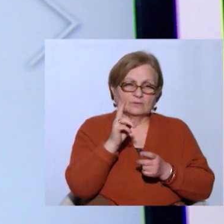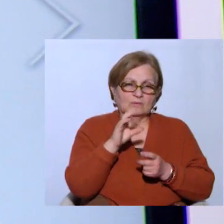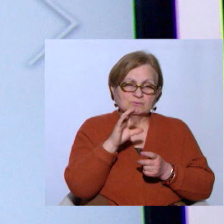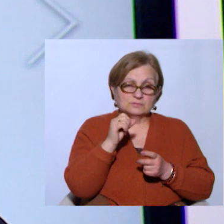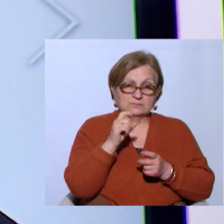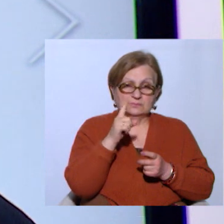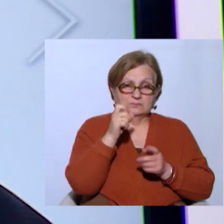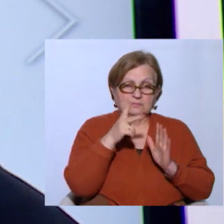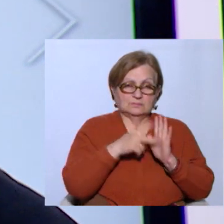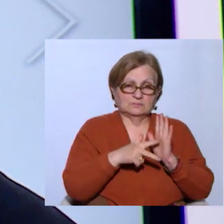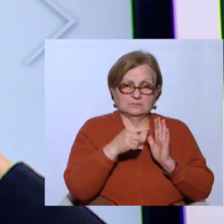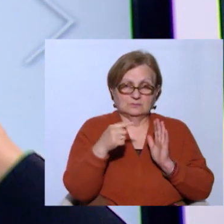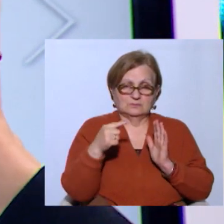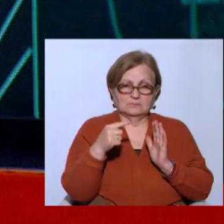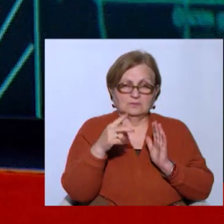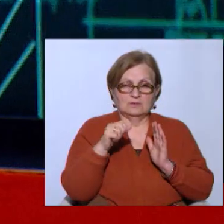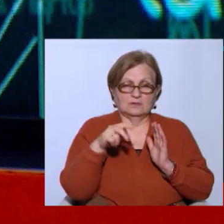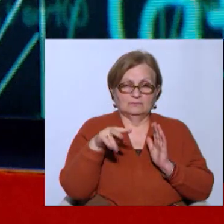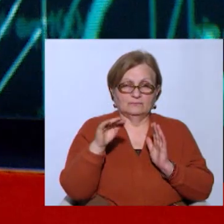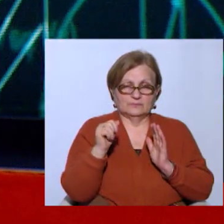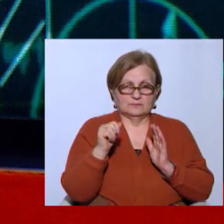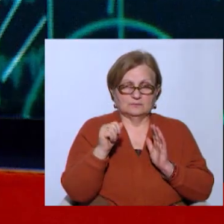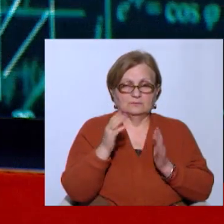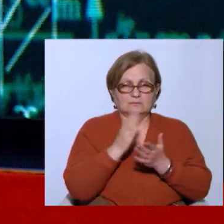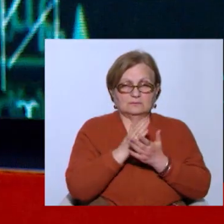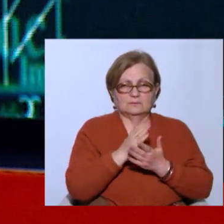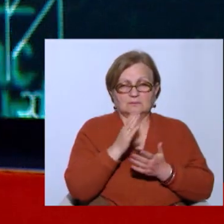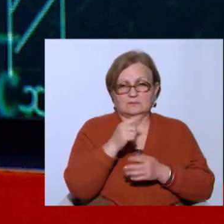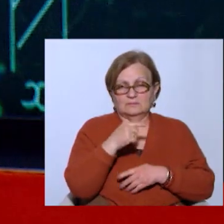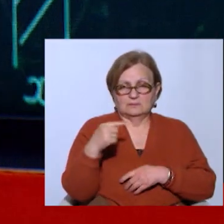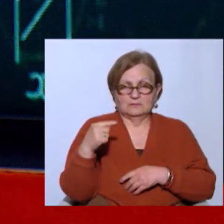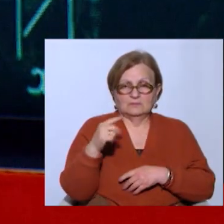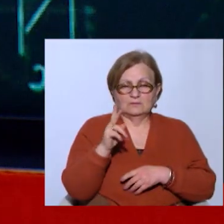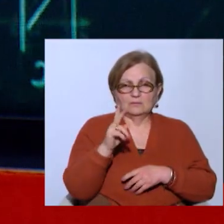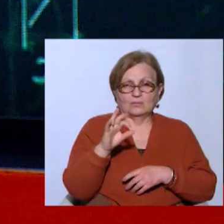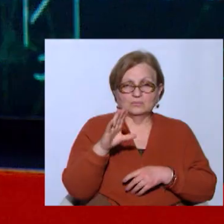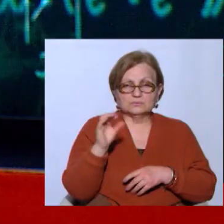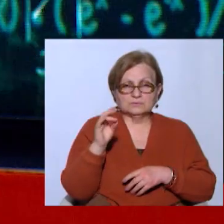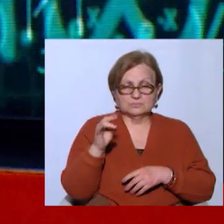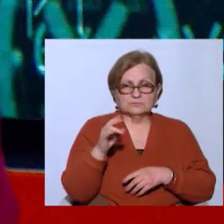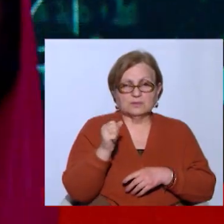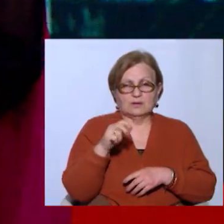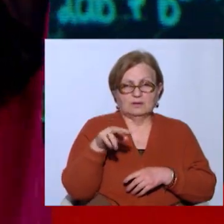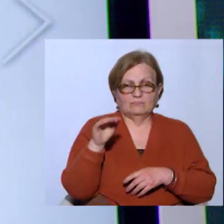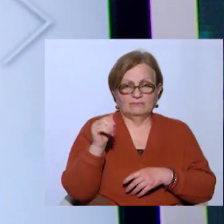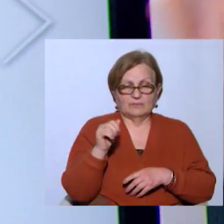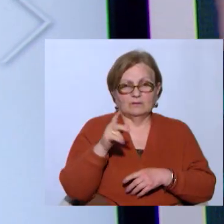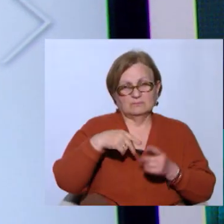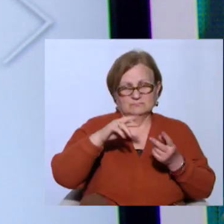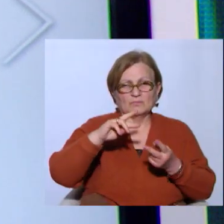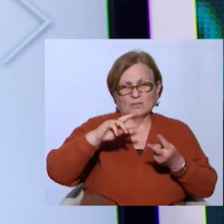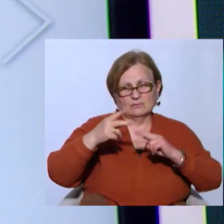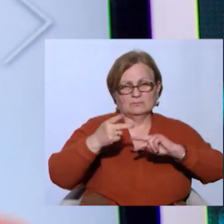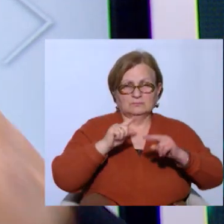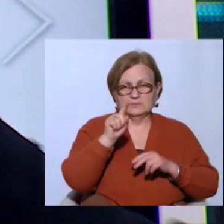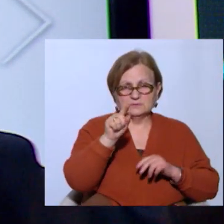კოსინუსი 180 მინუს ალფა არის იგივე მინუს კოსინუს ალფა. ანუ ესეც და ესეც ორივენაირად